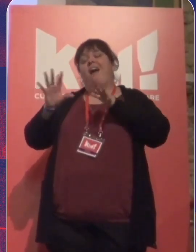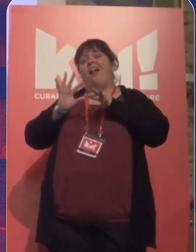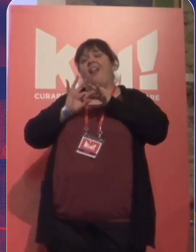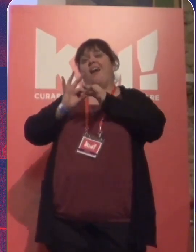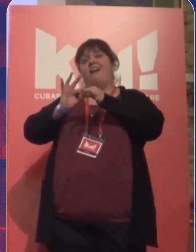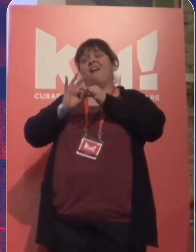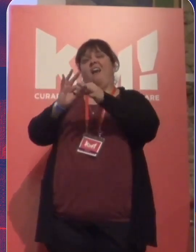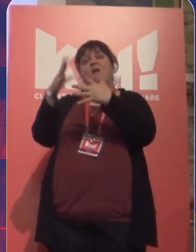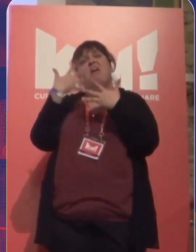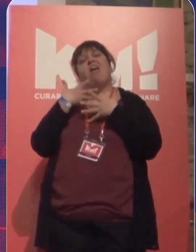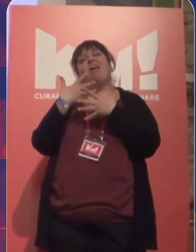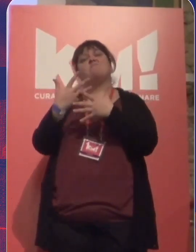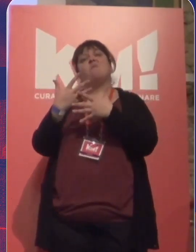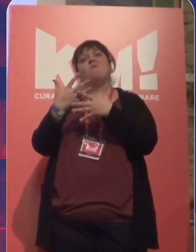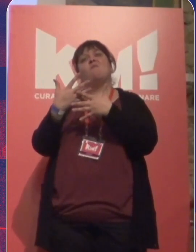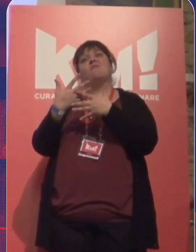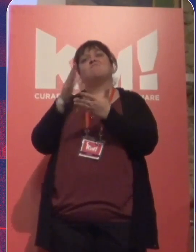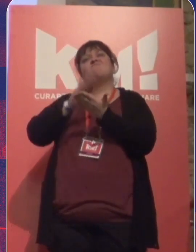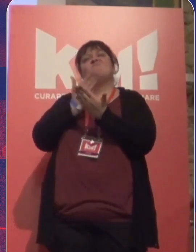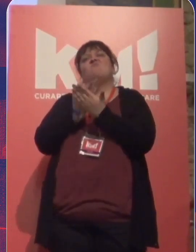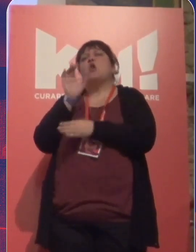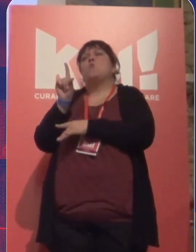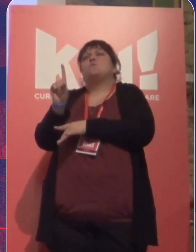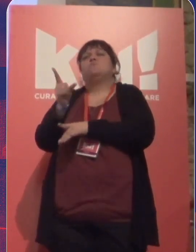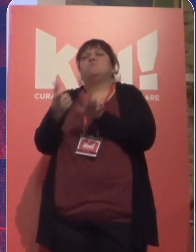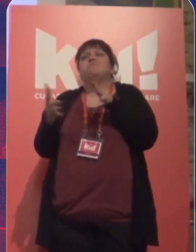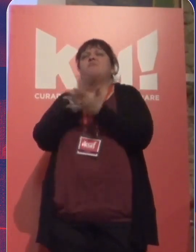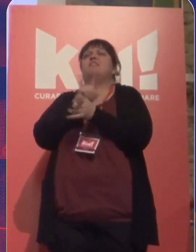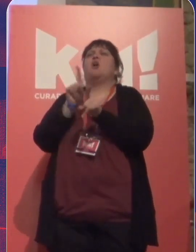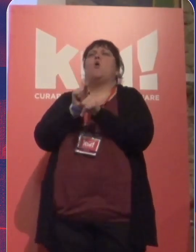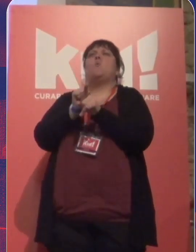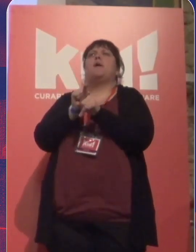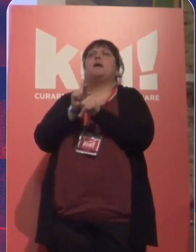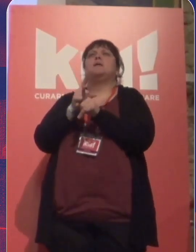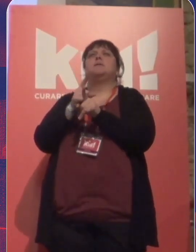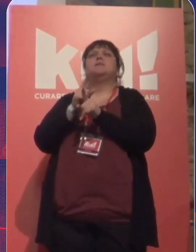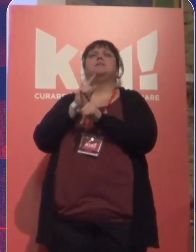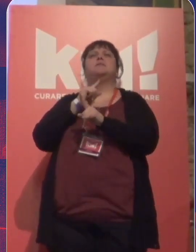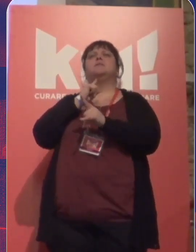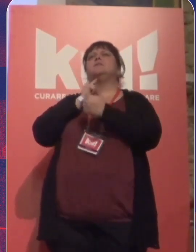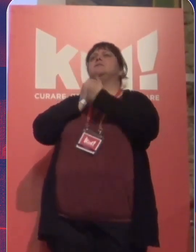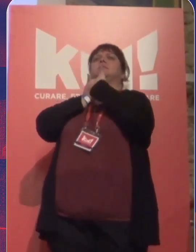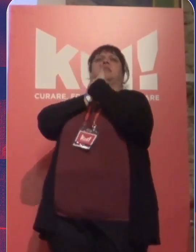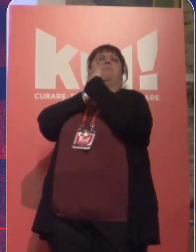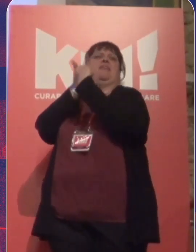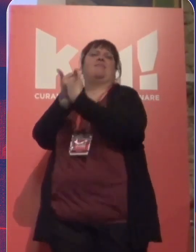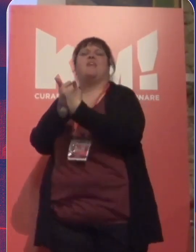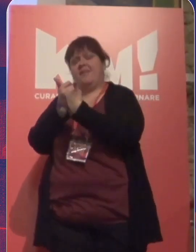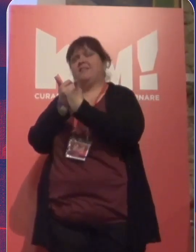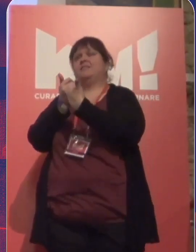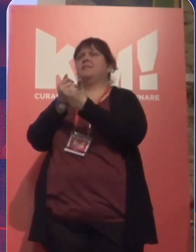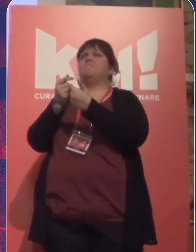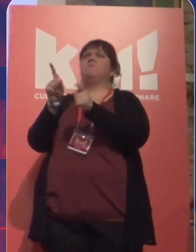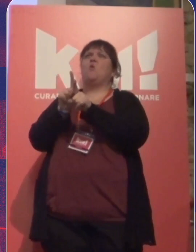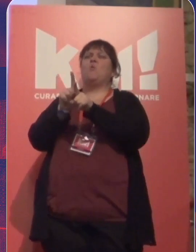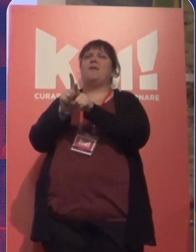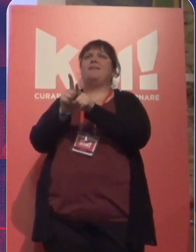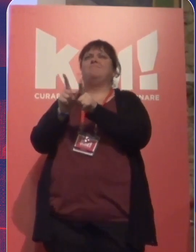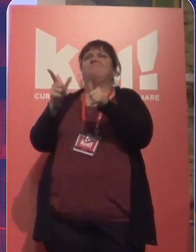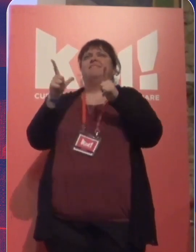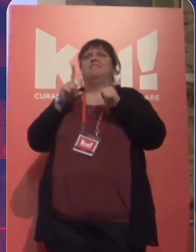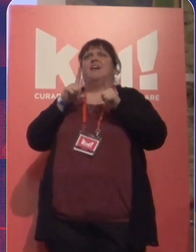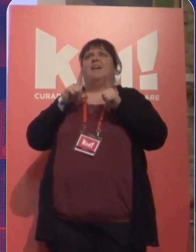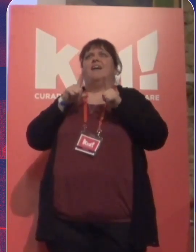anche un fattore di dipendenza e dunque di destabilizzazione per questo molti uomini soprattutto